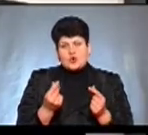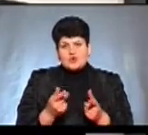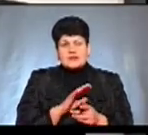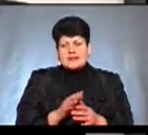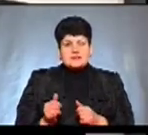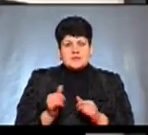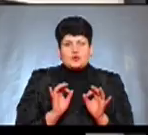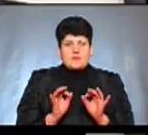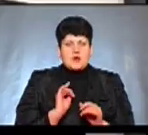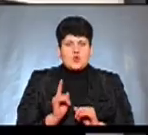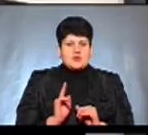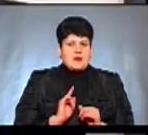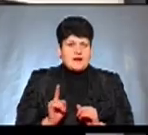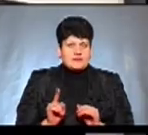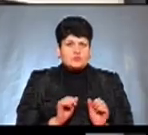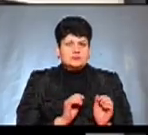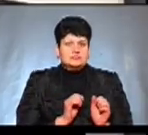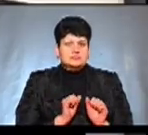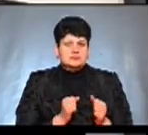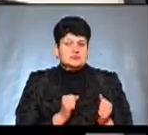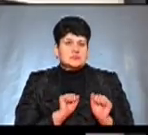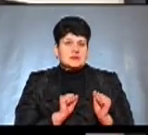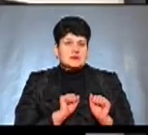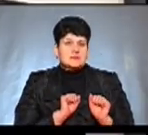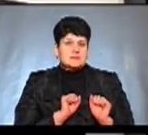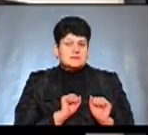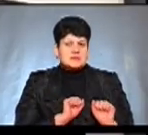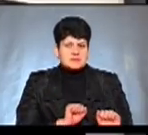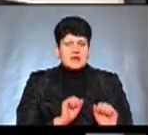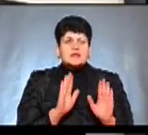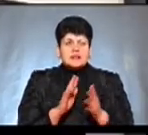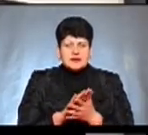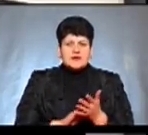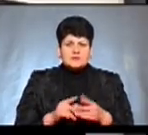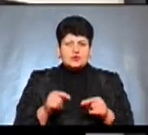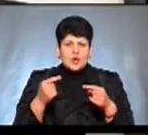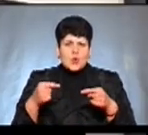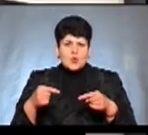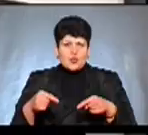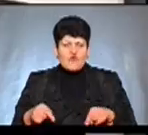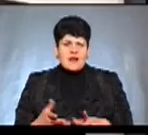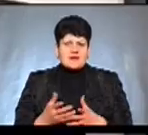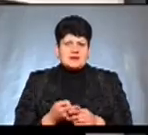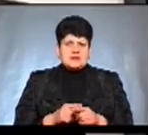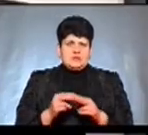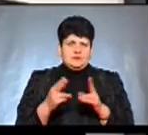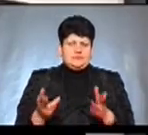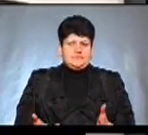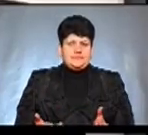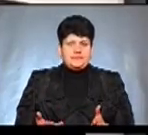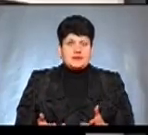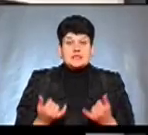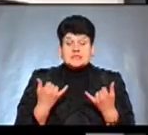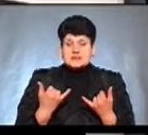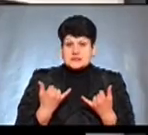нормального трафіку, нормальної безпеки на даному місці, і все рівно буде здійснюватися руйнування існуючих конструкцій. Тому, коли в нас зараз така